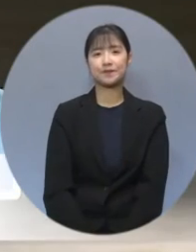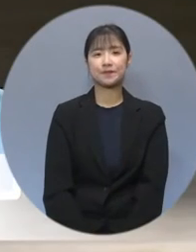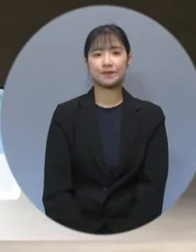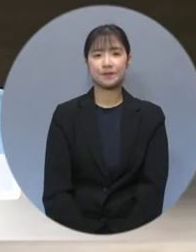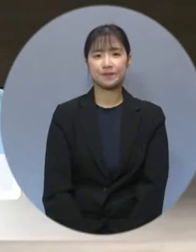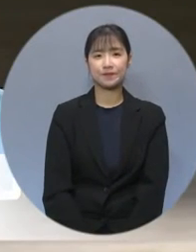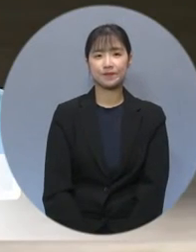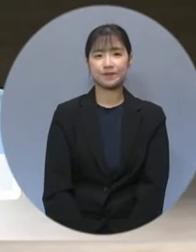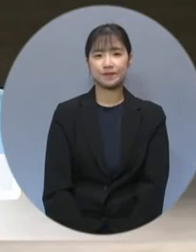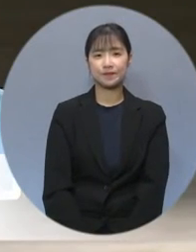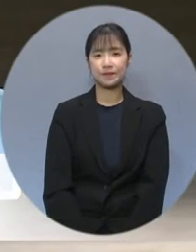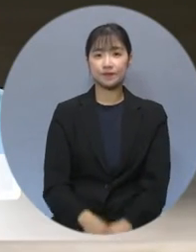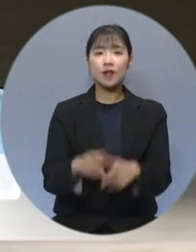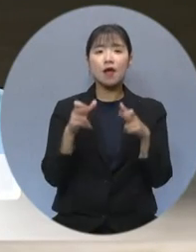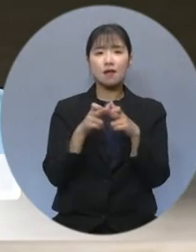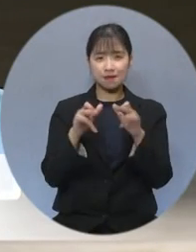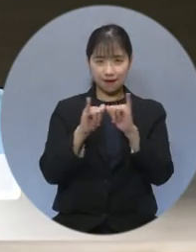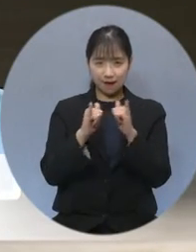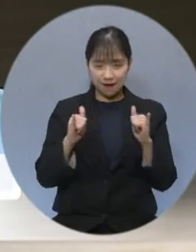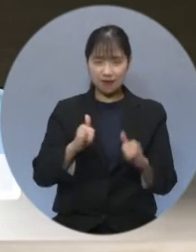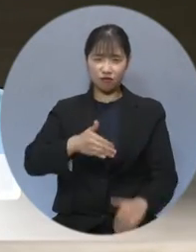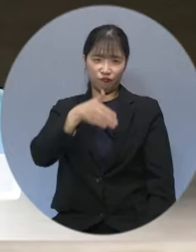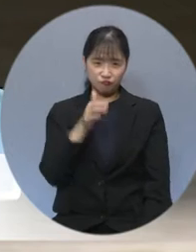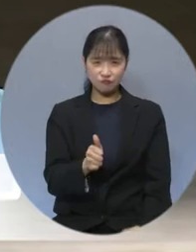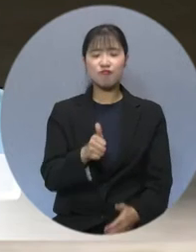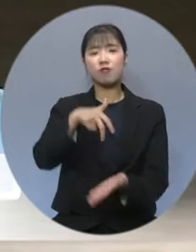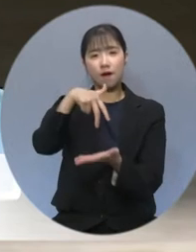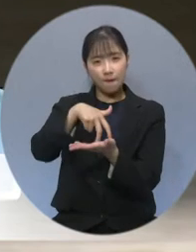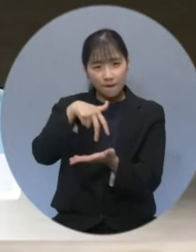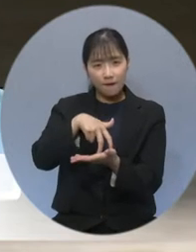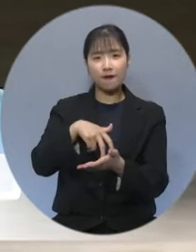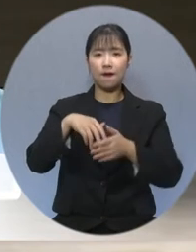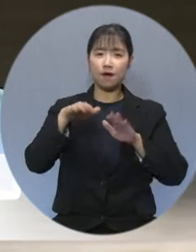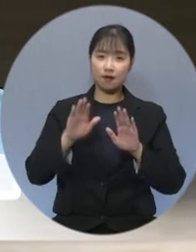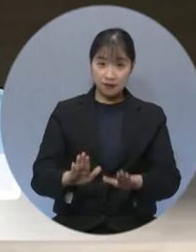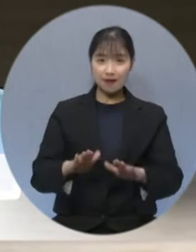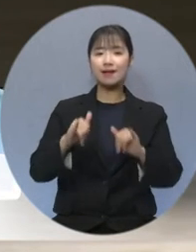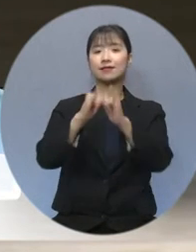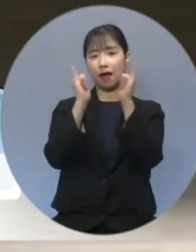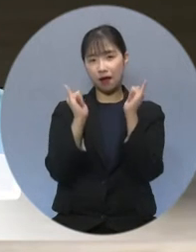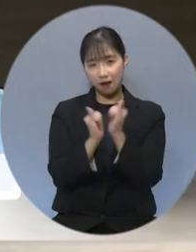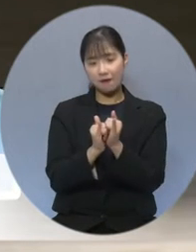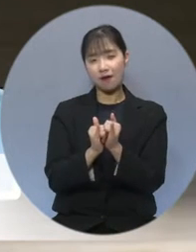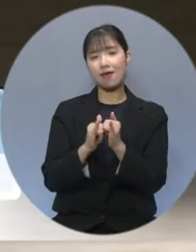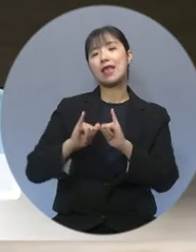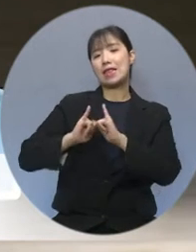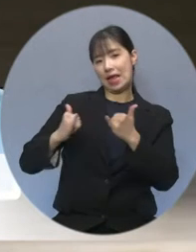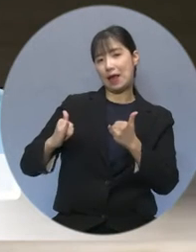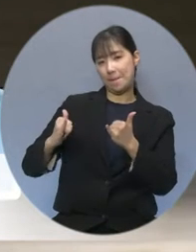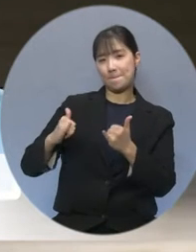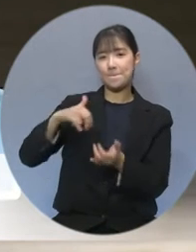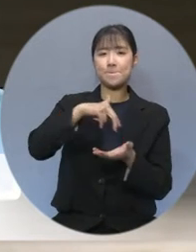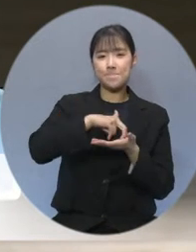우리 장애인들이 주체로서 이 사회에서 똑같은 사회